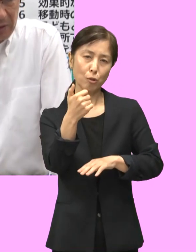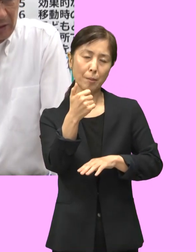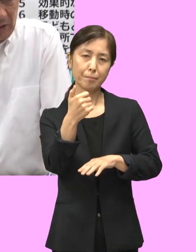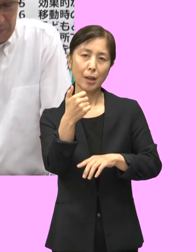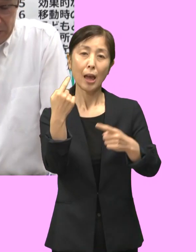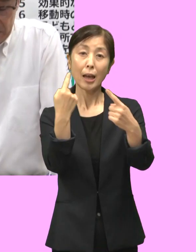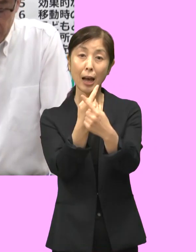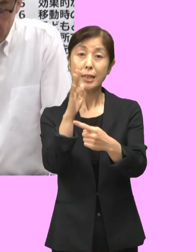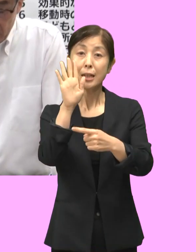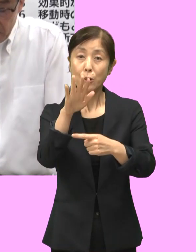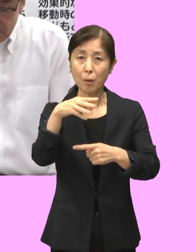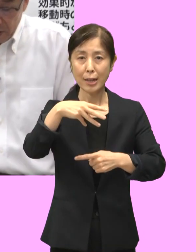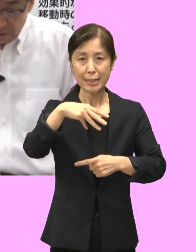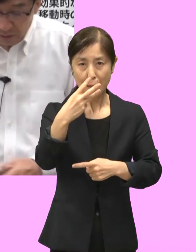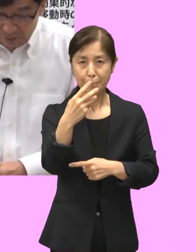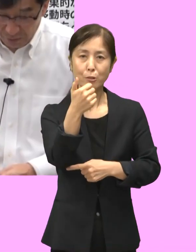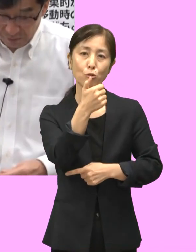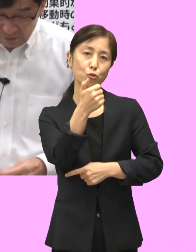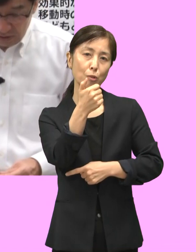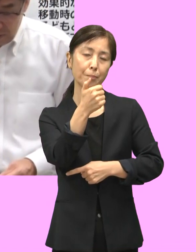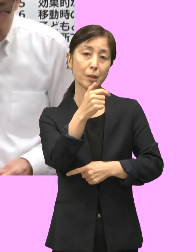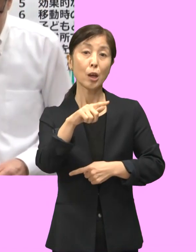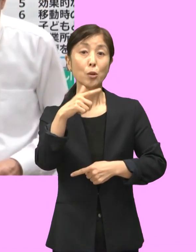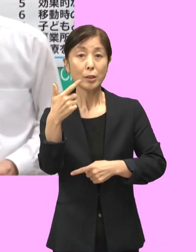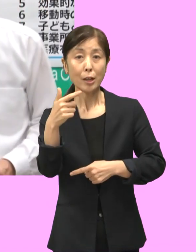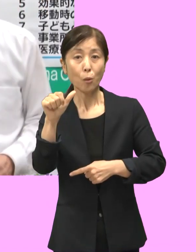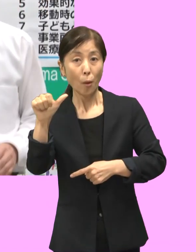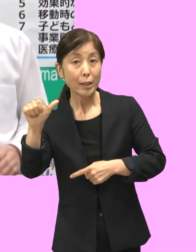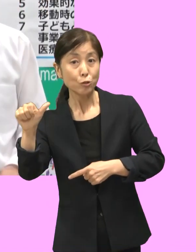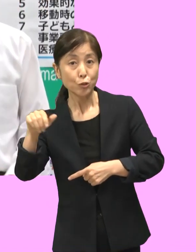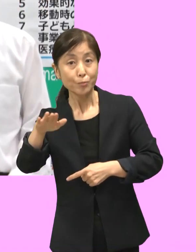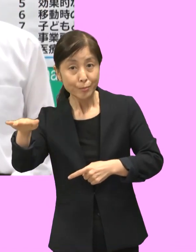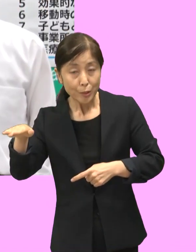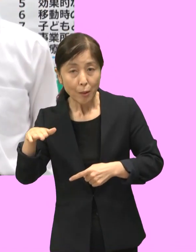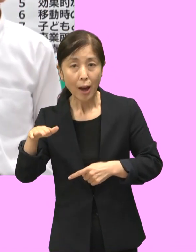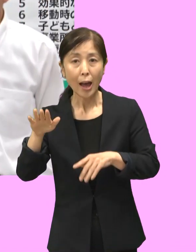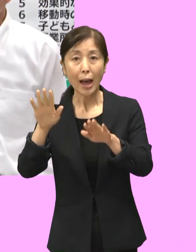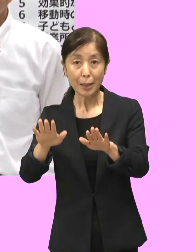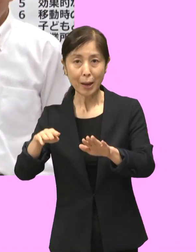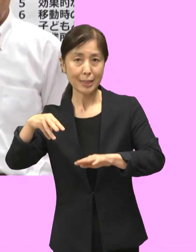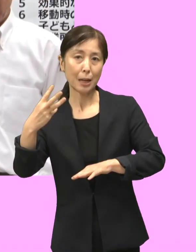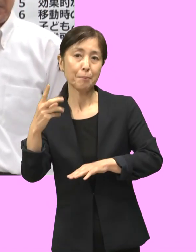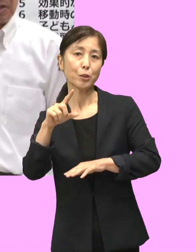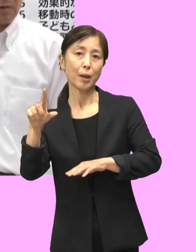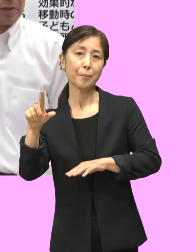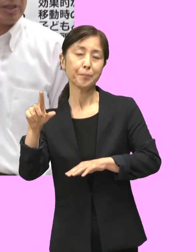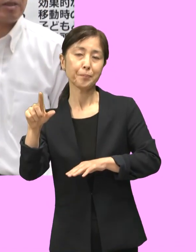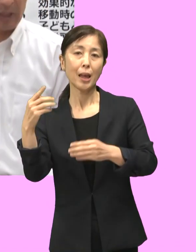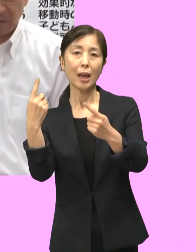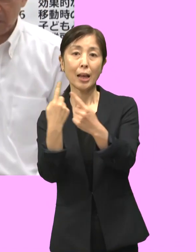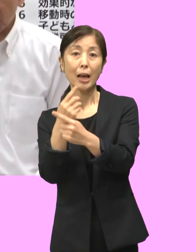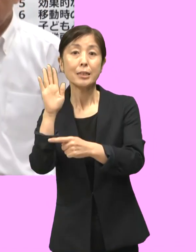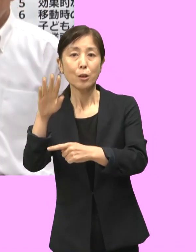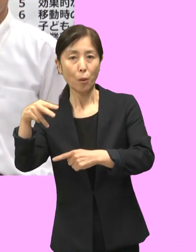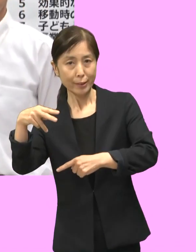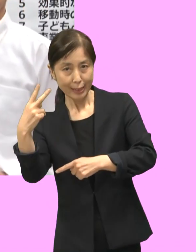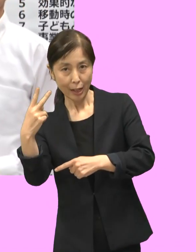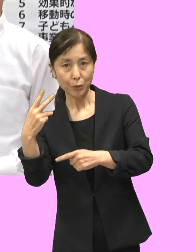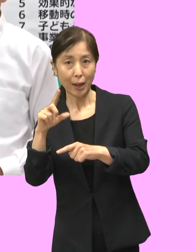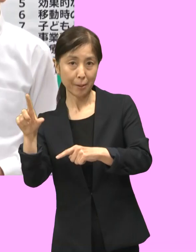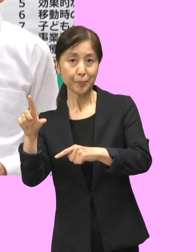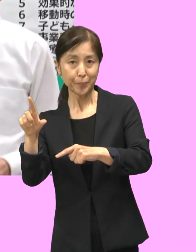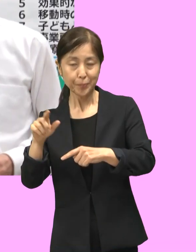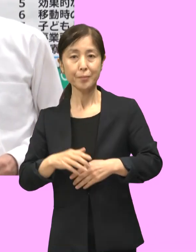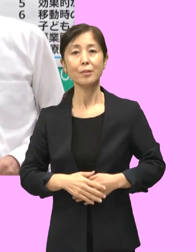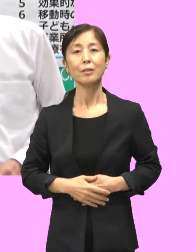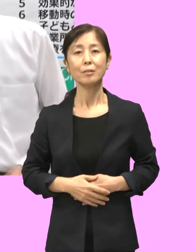350円になります。その他の5つは現在300円ですので、改正後は200円という形にな